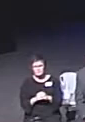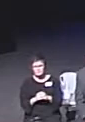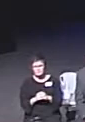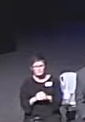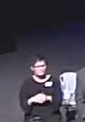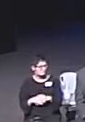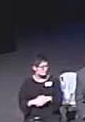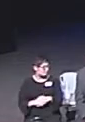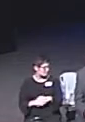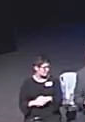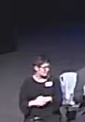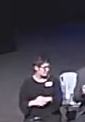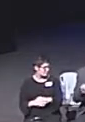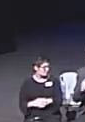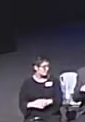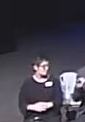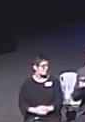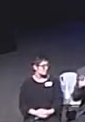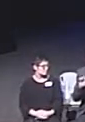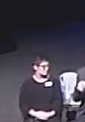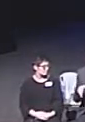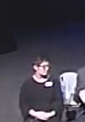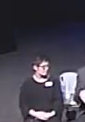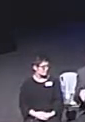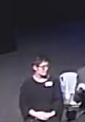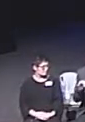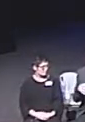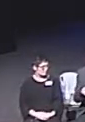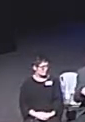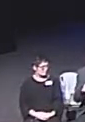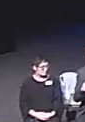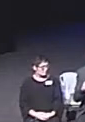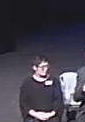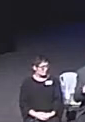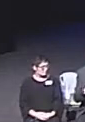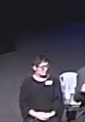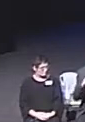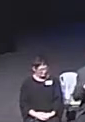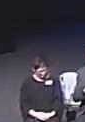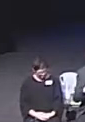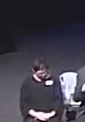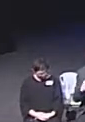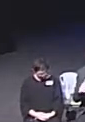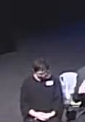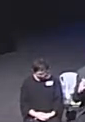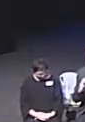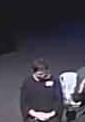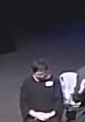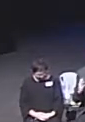Okei. Ja sitten tässä on tämä 7-ryhmä, joka on strukturoitu taideelämys aistien